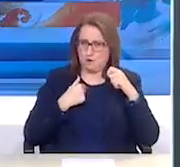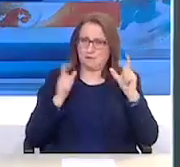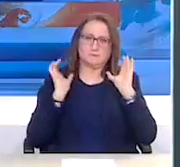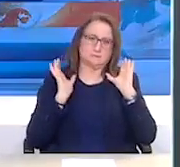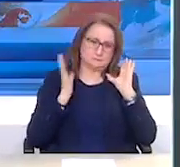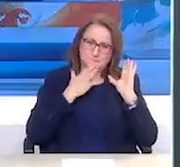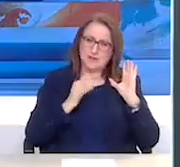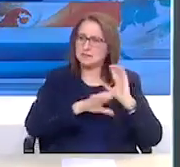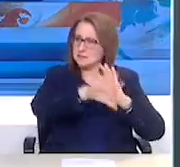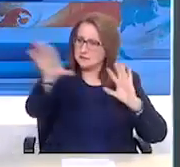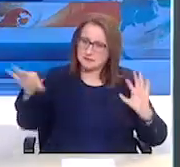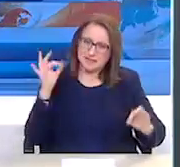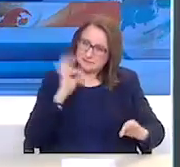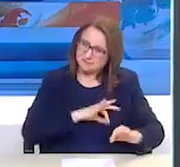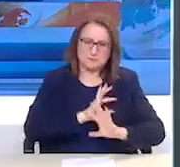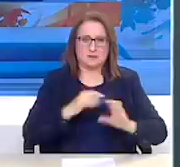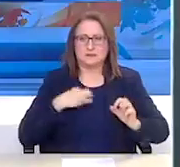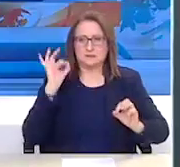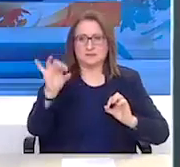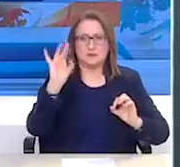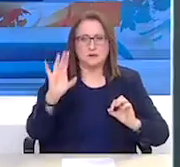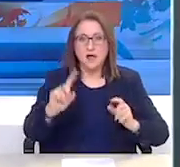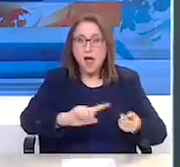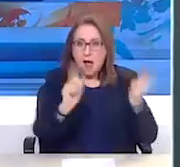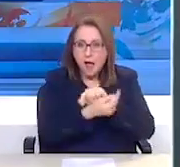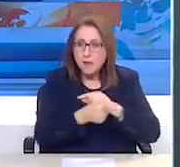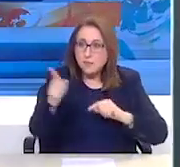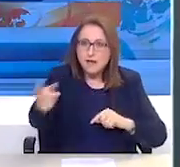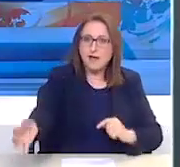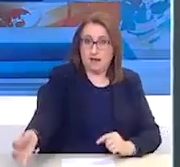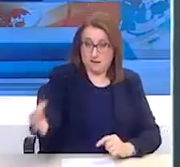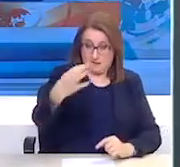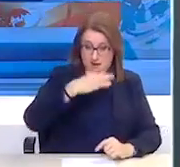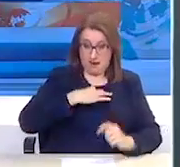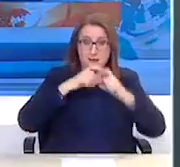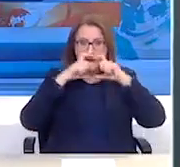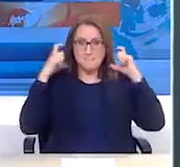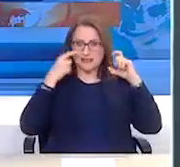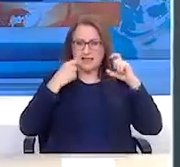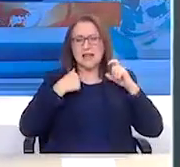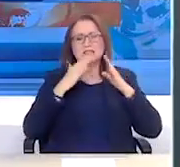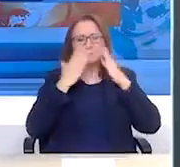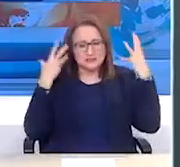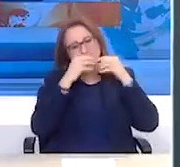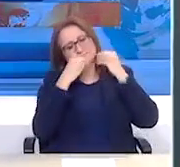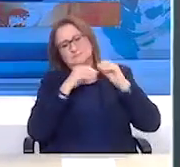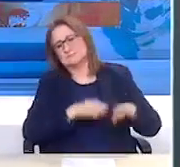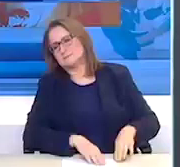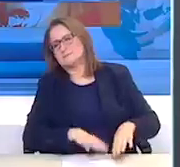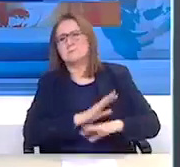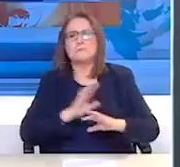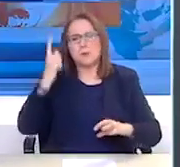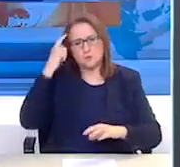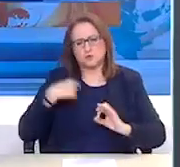πρόβλημα από την αντίθετη μεριά. Αυτοί που είναι υγιείς και τη φορούν, να μην τη χειριστούν σωστά και να μολυνθούν. Και γι' αυτό και